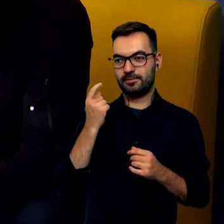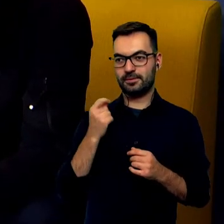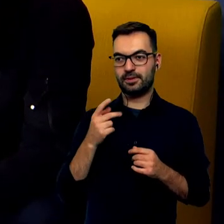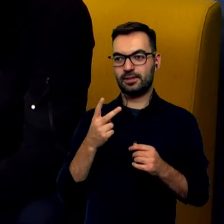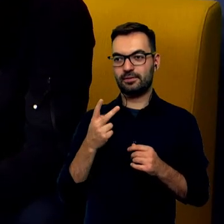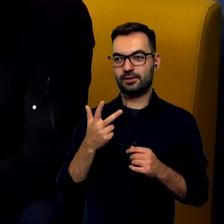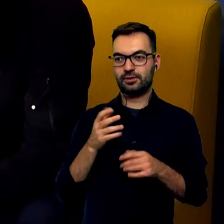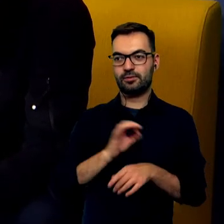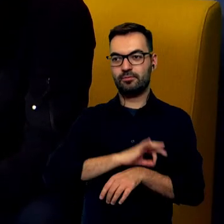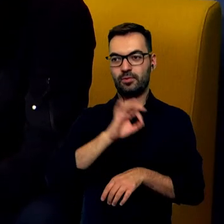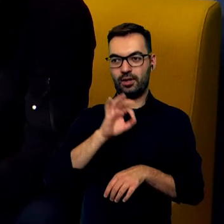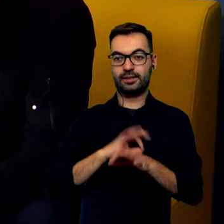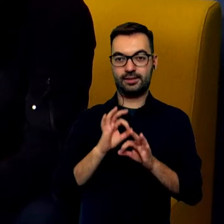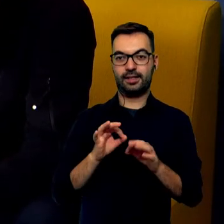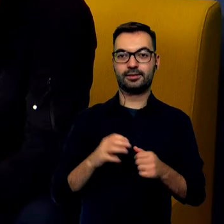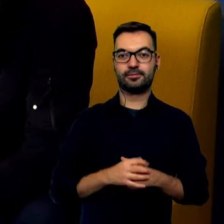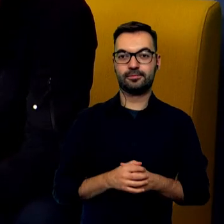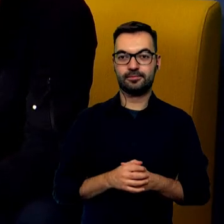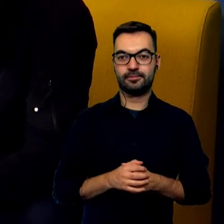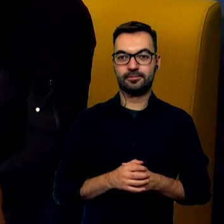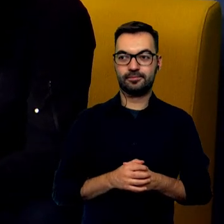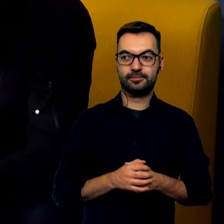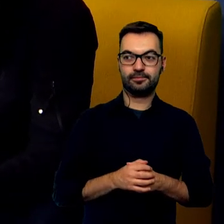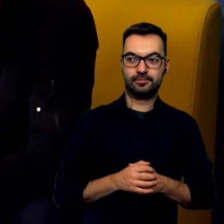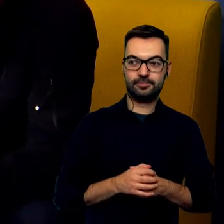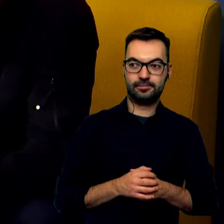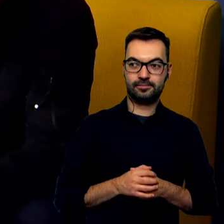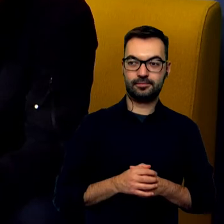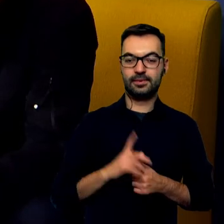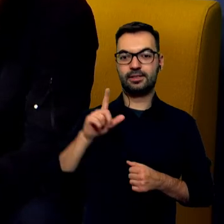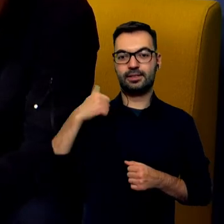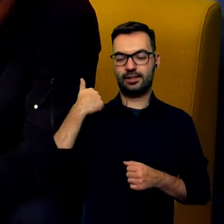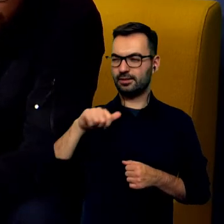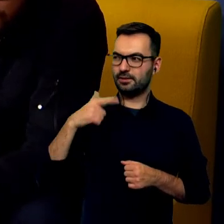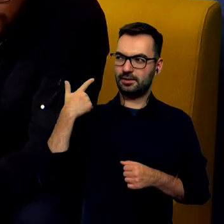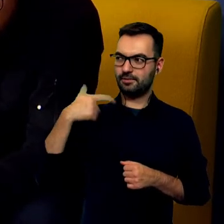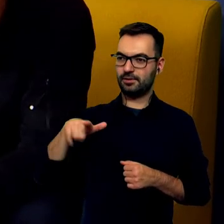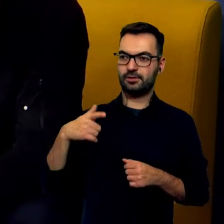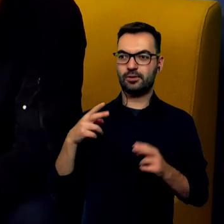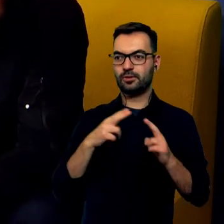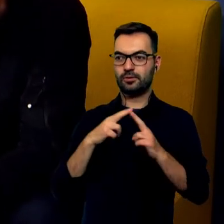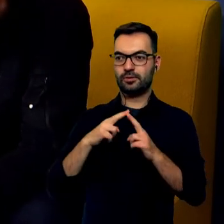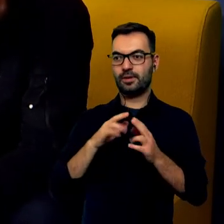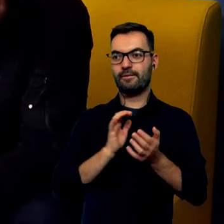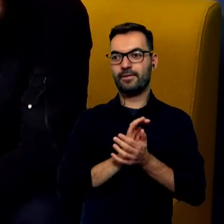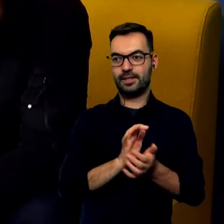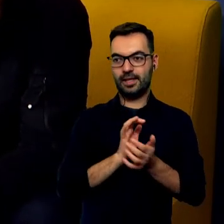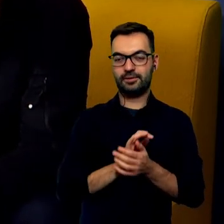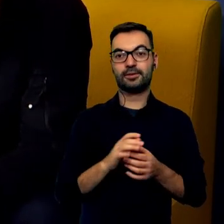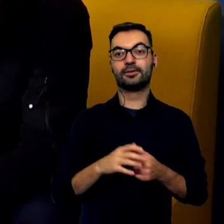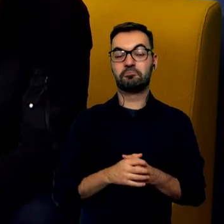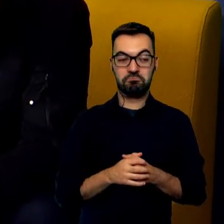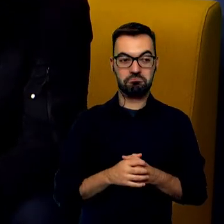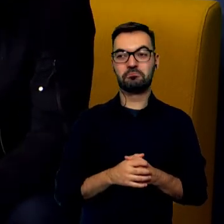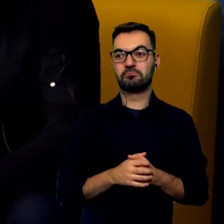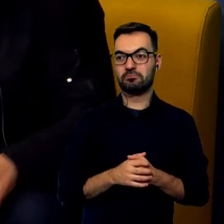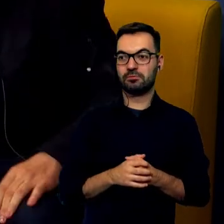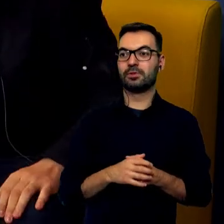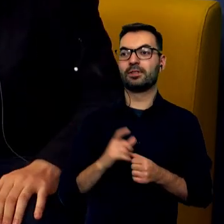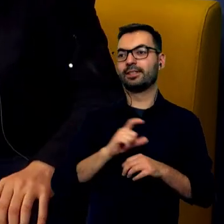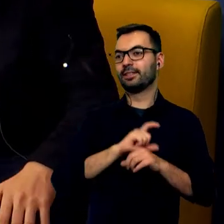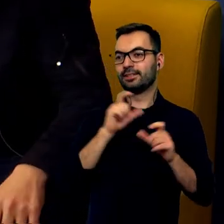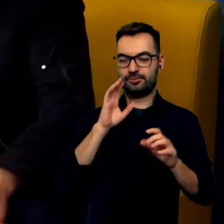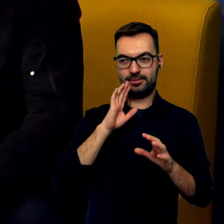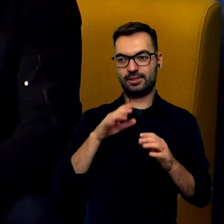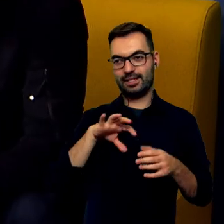są 2-3 projekty naraz i tam mamy za tydzień, za dwa jakieś ustalenia z wydawcą, więc... Aha. Ale to cały